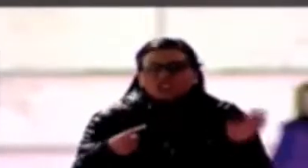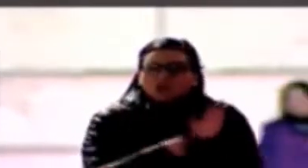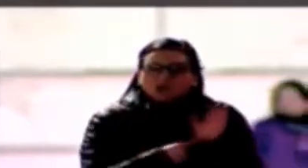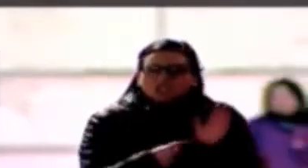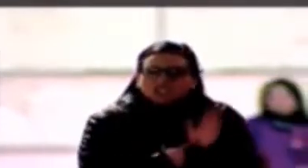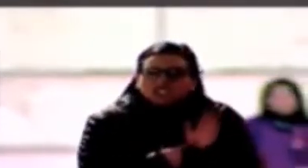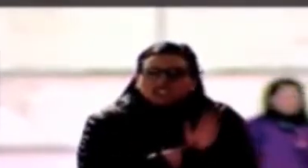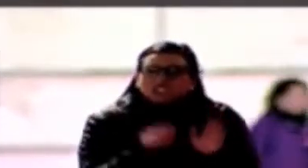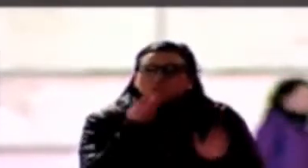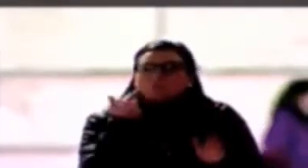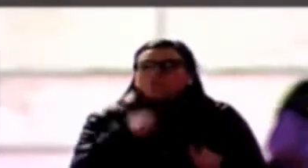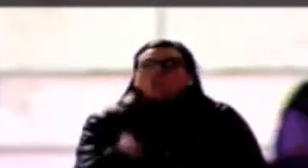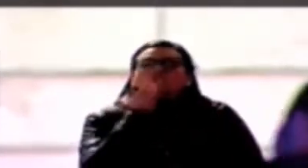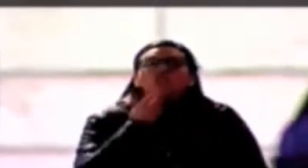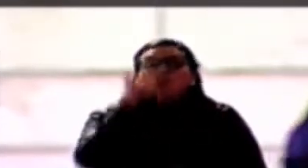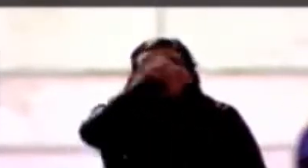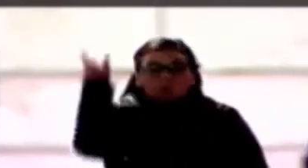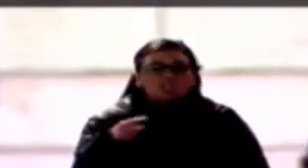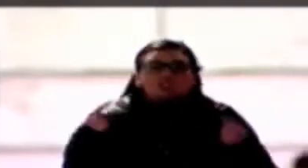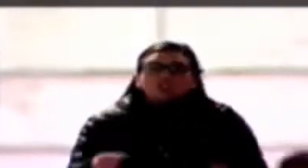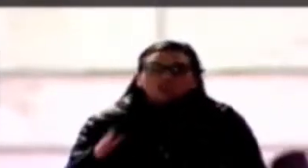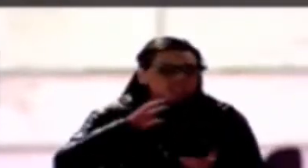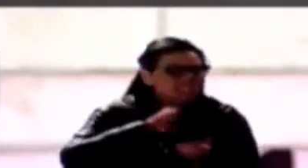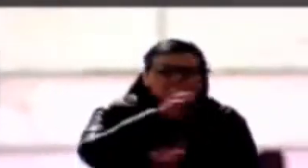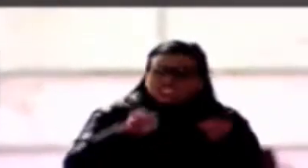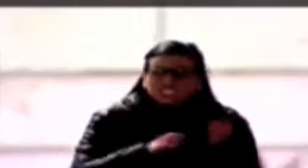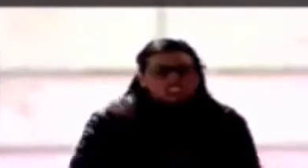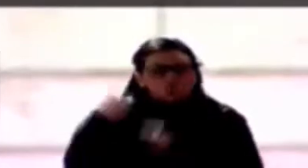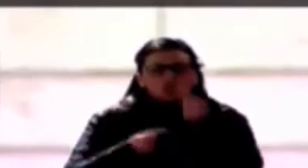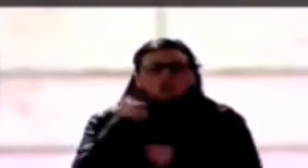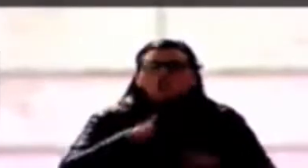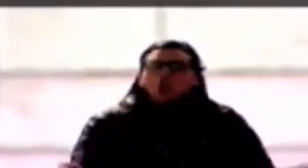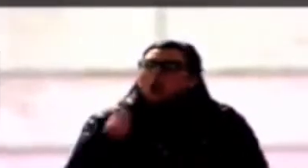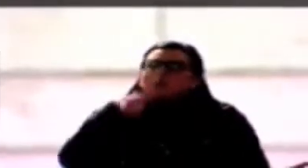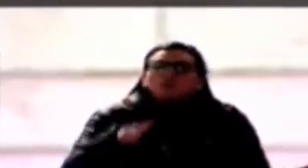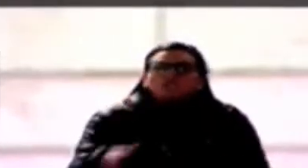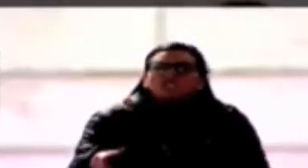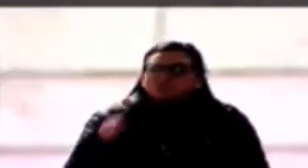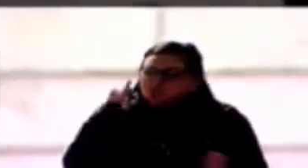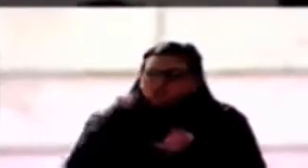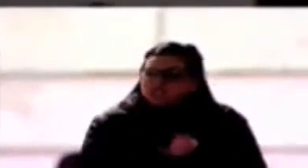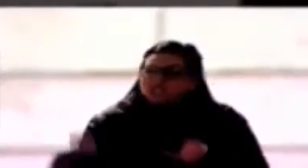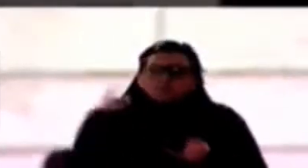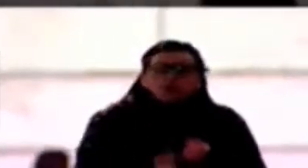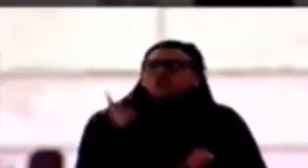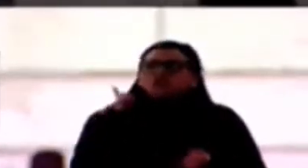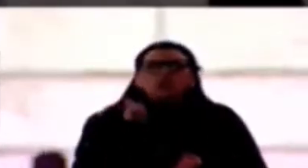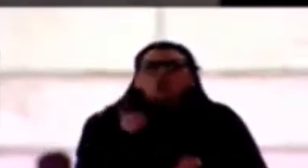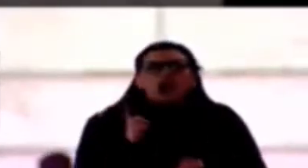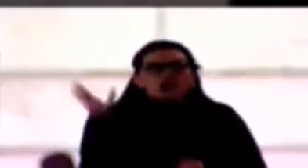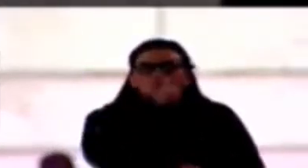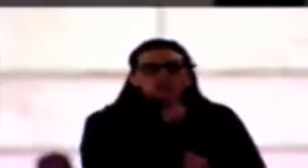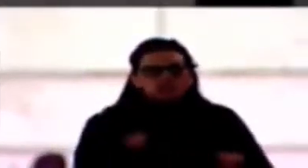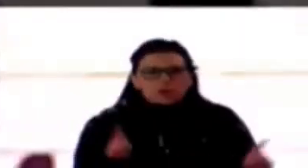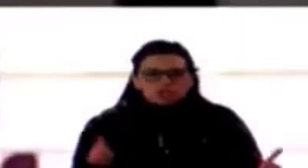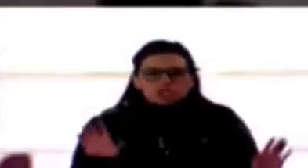questo paese non continui su questo clima, perché il fondo non sappiamo dove sia. Chiediamo sempre di aver raggiunto il fondo,